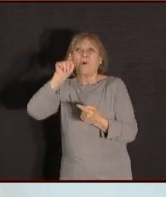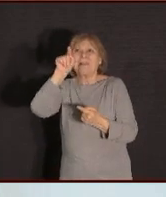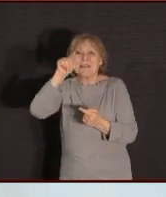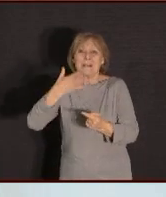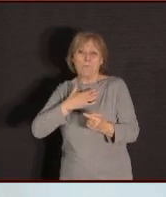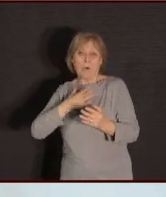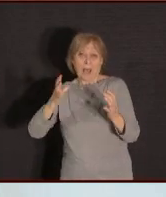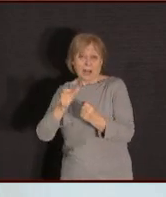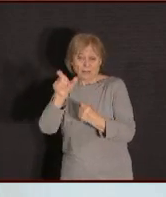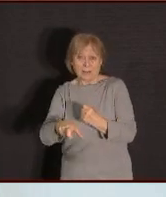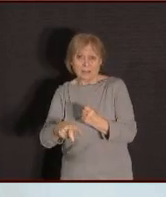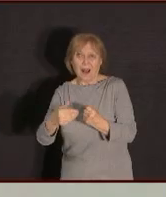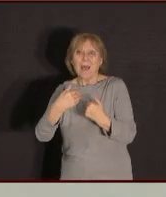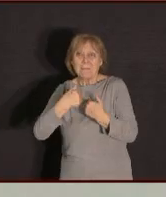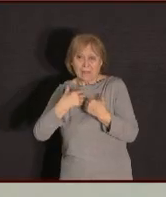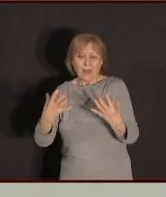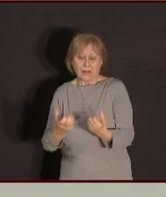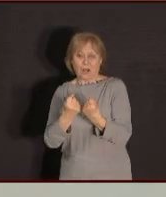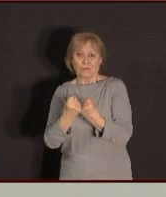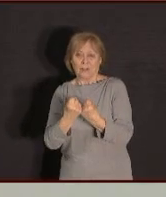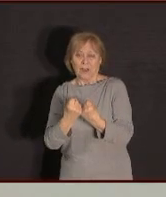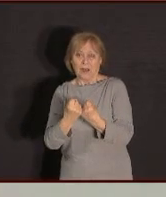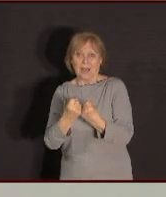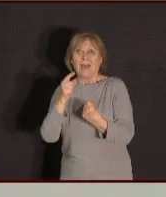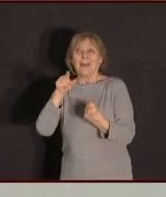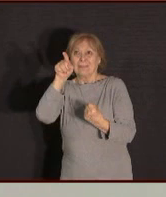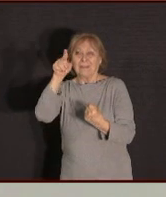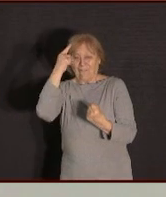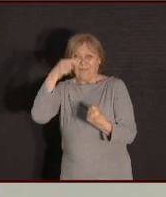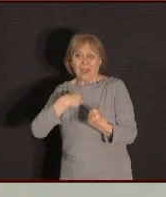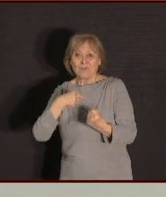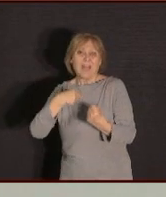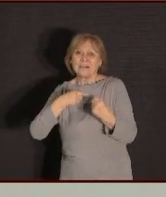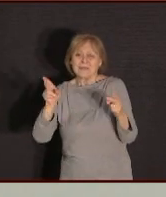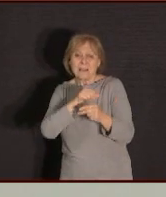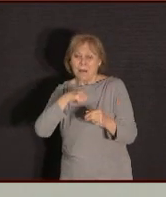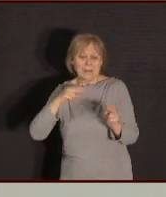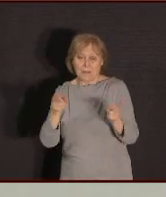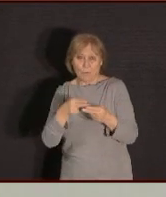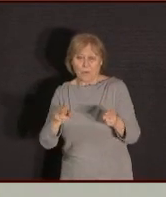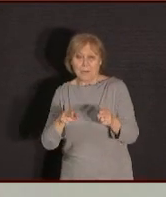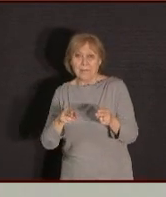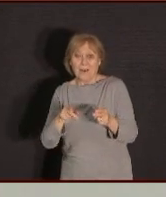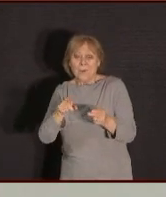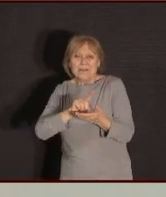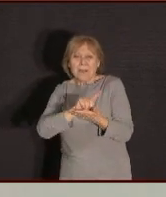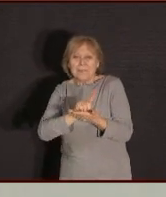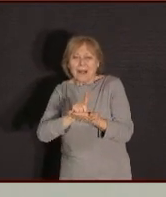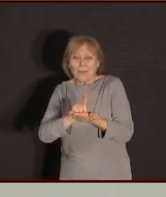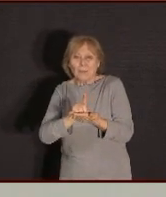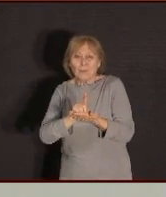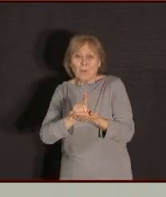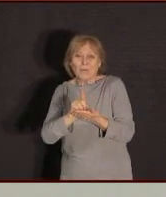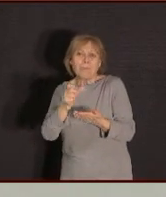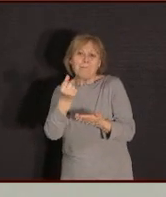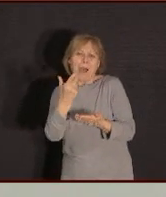si moj rešitelj, reši me. Ti veš, da ne morem sama. In v tistem trenutku,